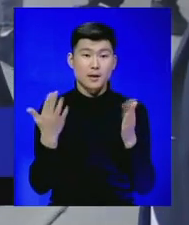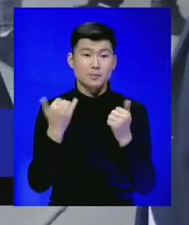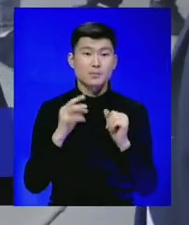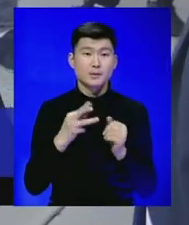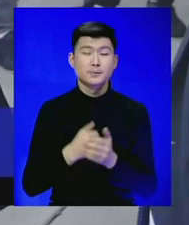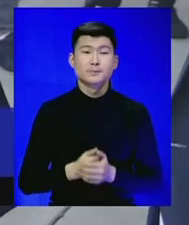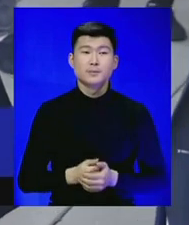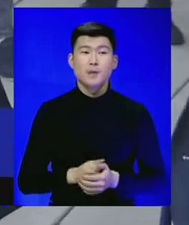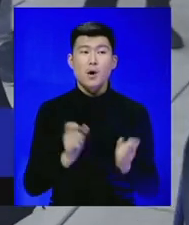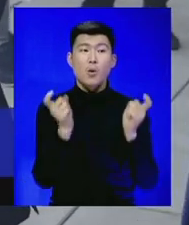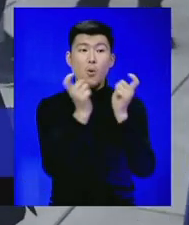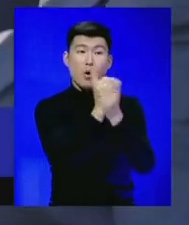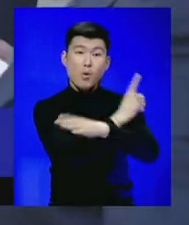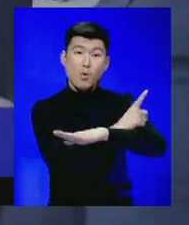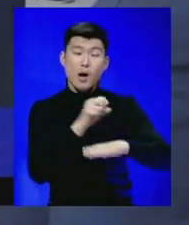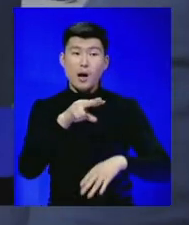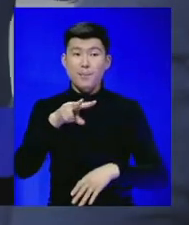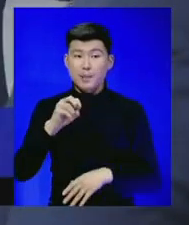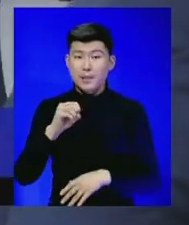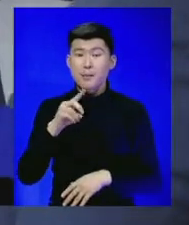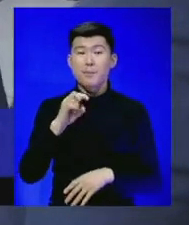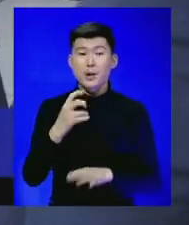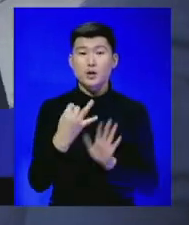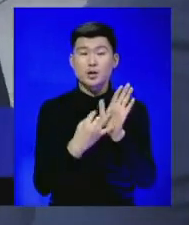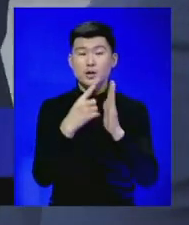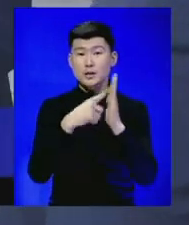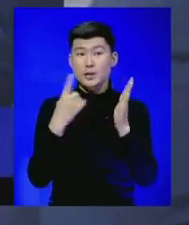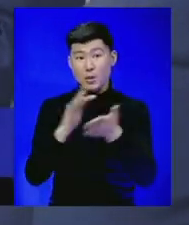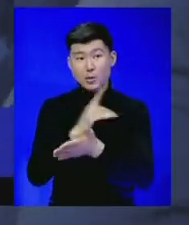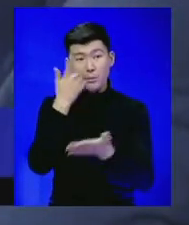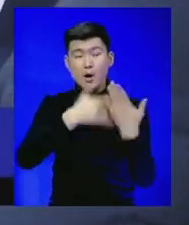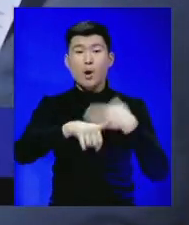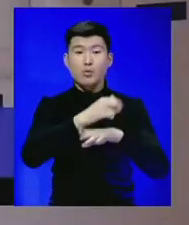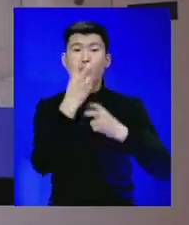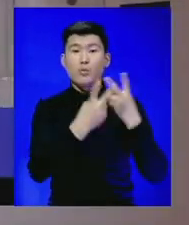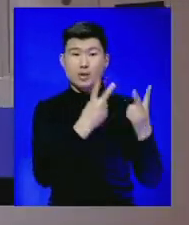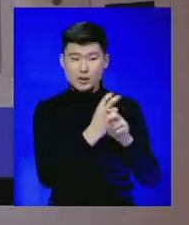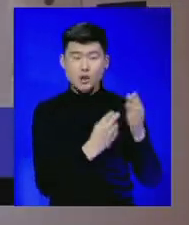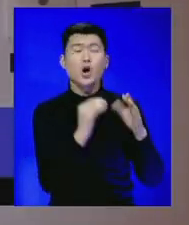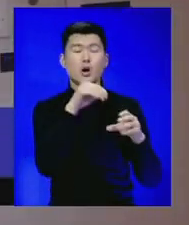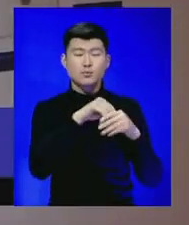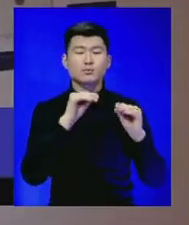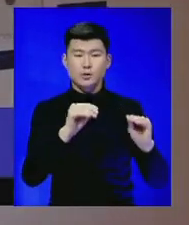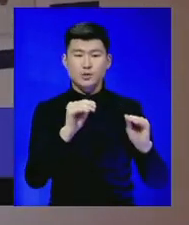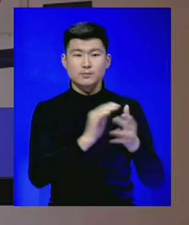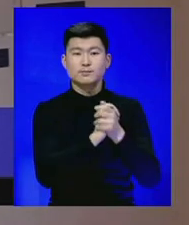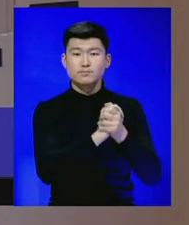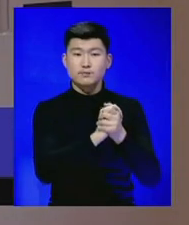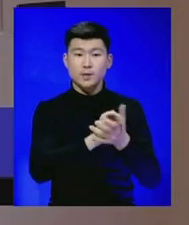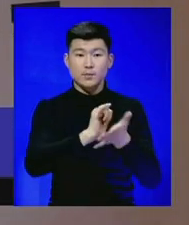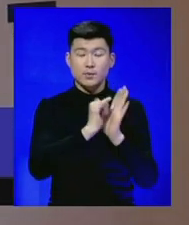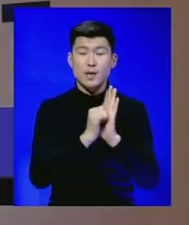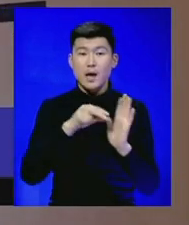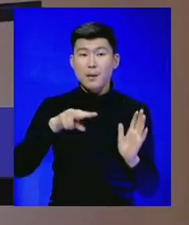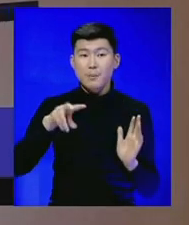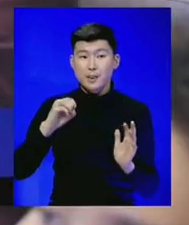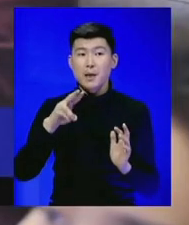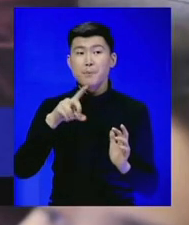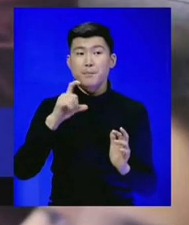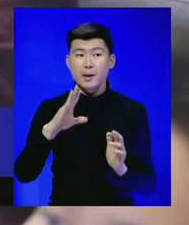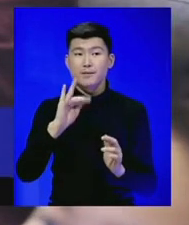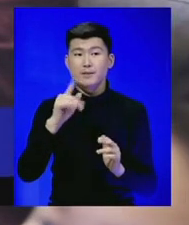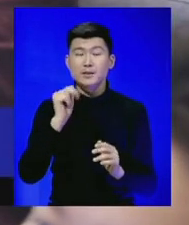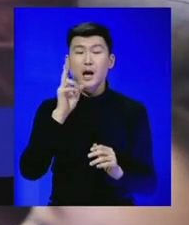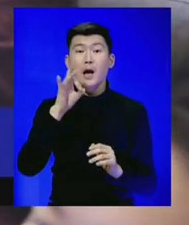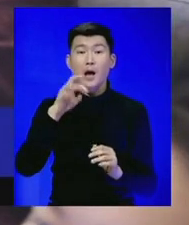байна. Уулзалтын үр дүнд Apple Pay 7-р сарын 1-ний дотор Монгол улсад үйл ажиллагаа нэвтрүүлэхээр тохиролцлоо. Мөн Apple Pay-тэй хасасан Visa